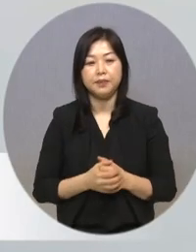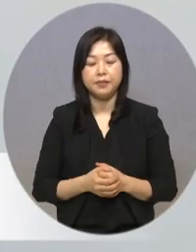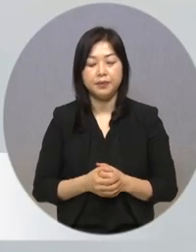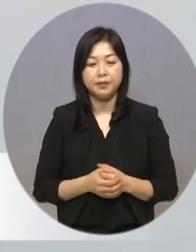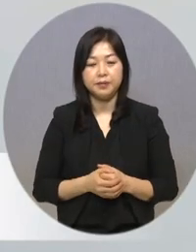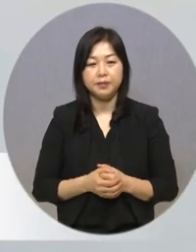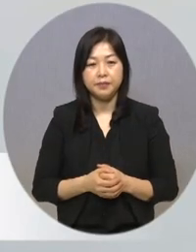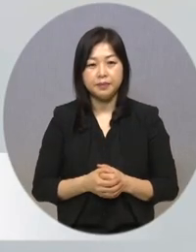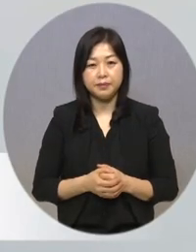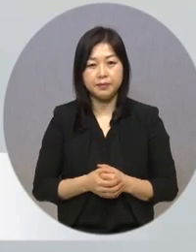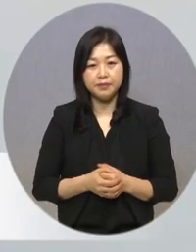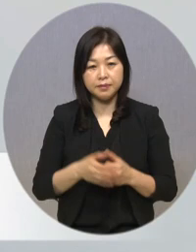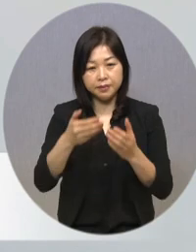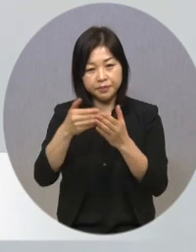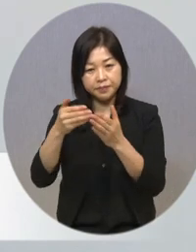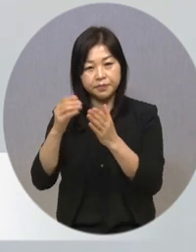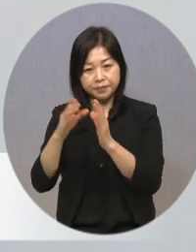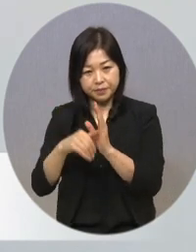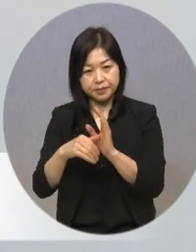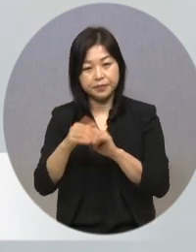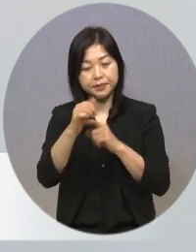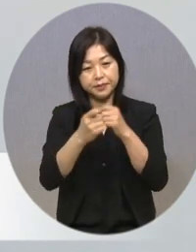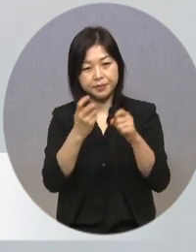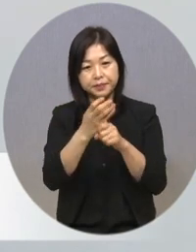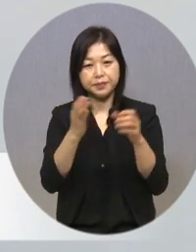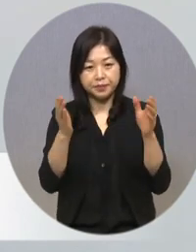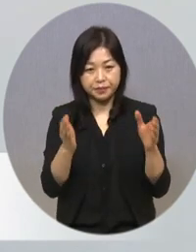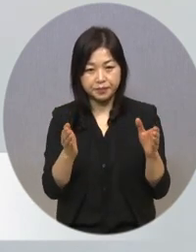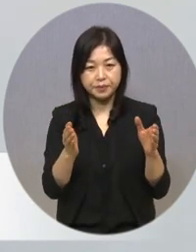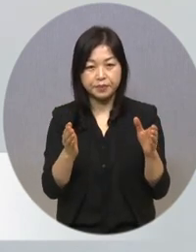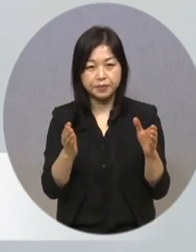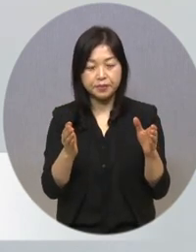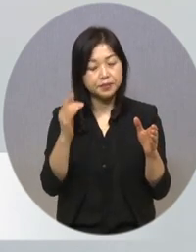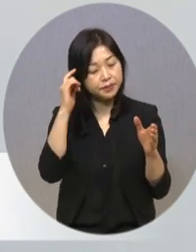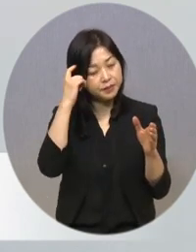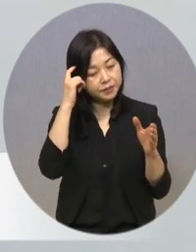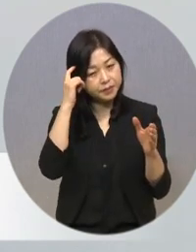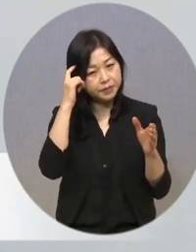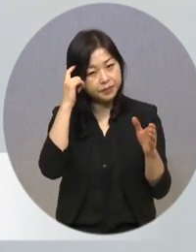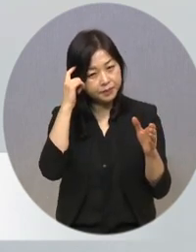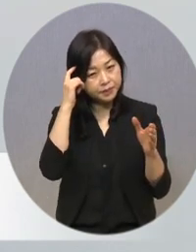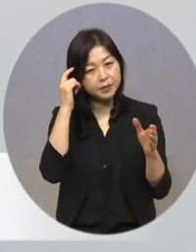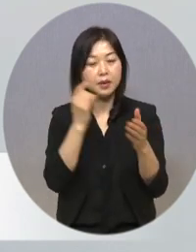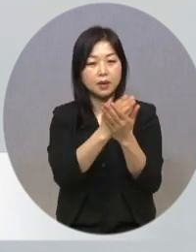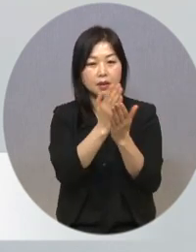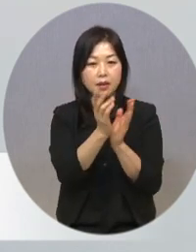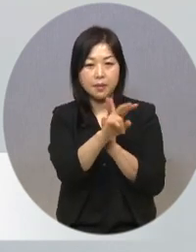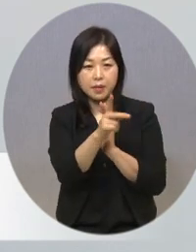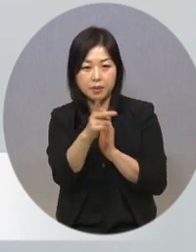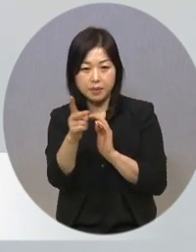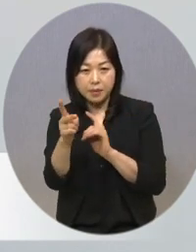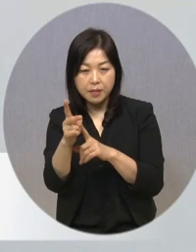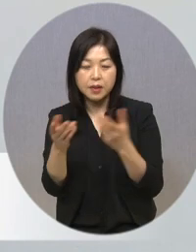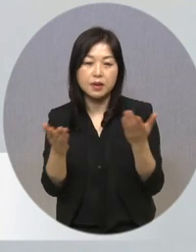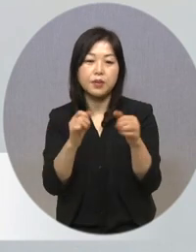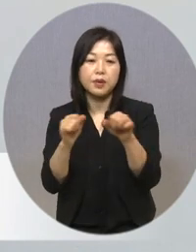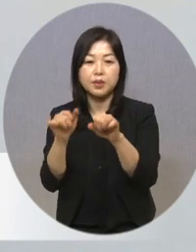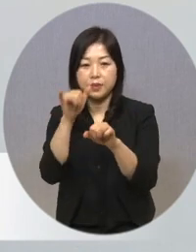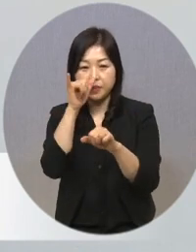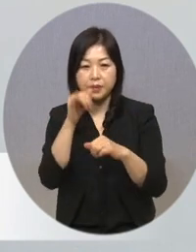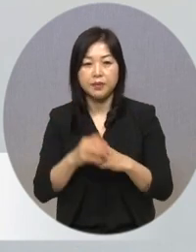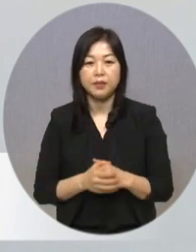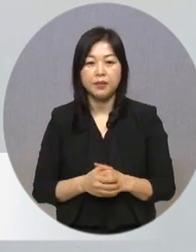때마다 몇 년에 이렇게 기간을 두고 장르를 바꿔가면서 하거든요.